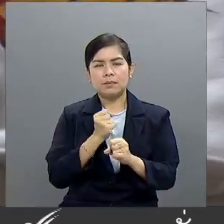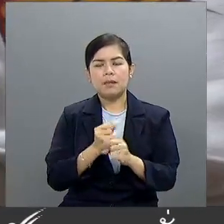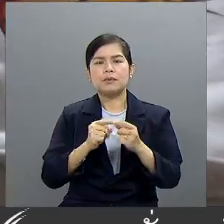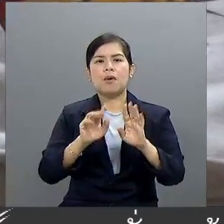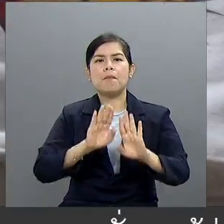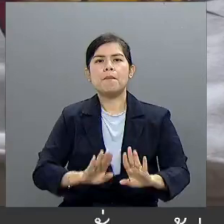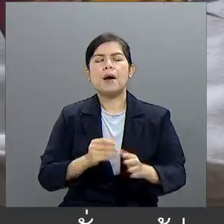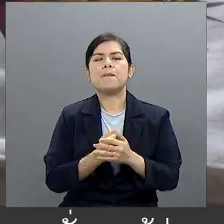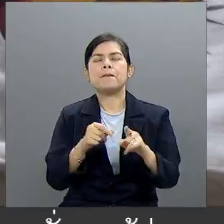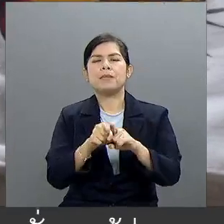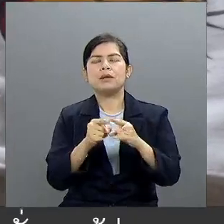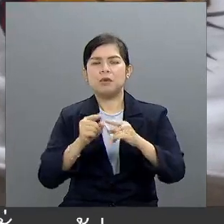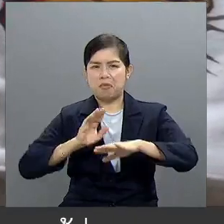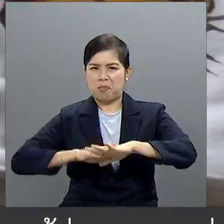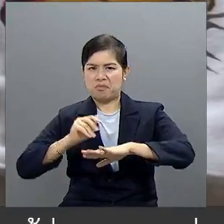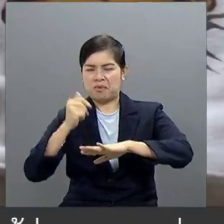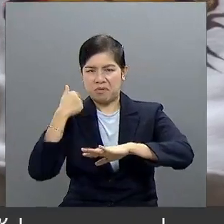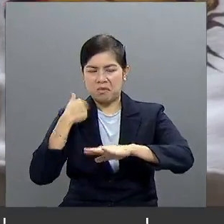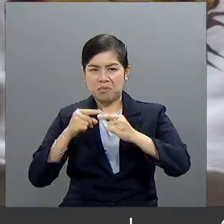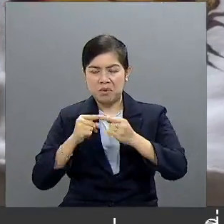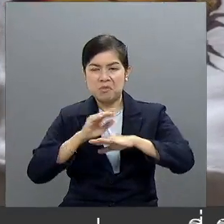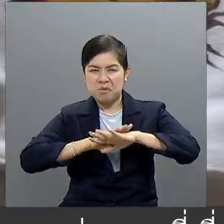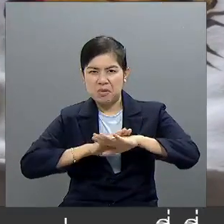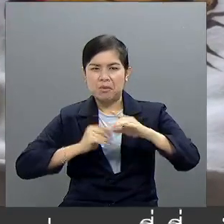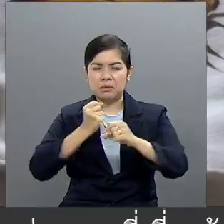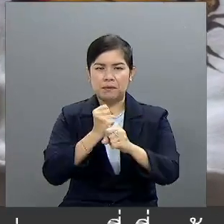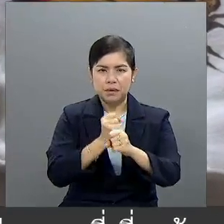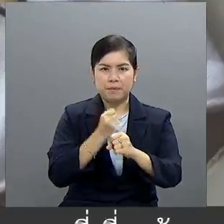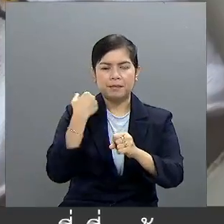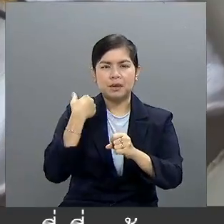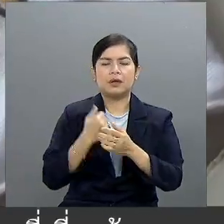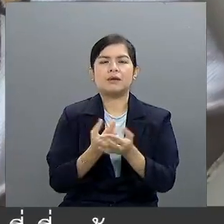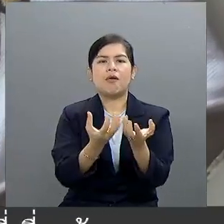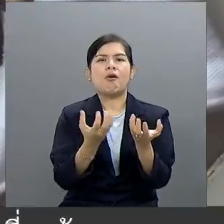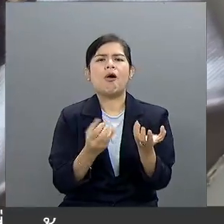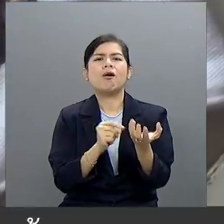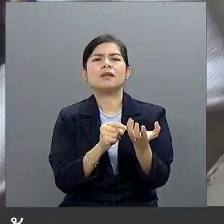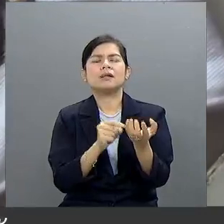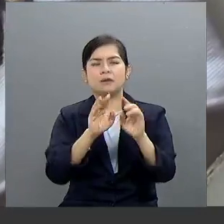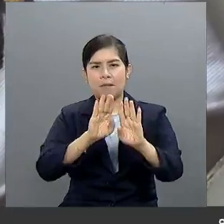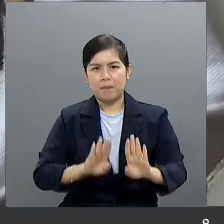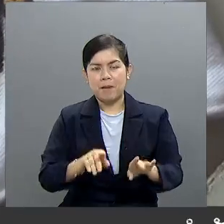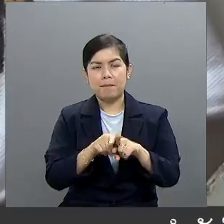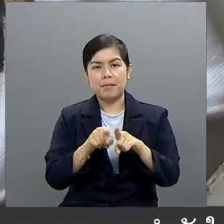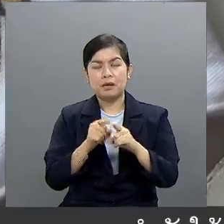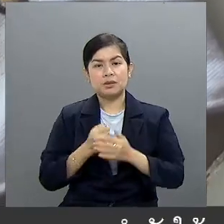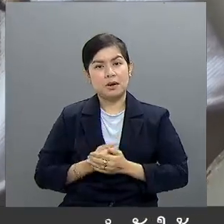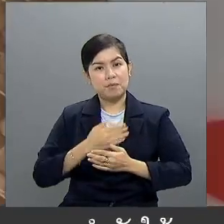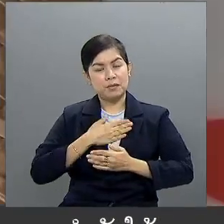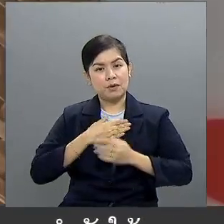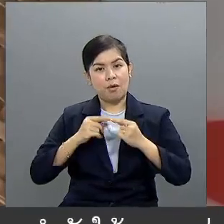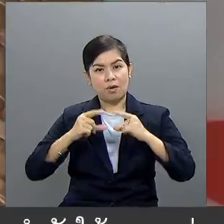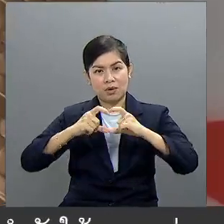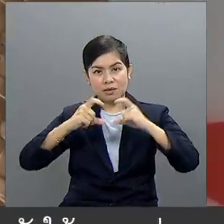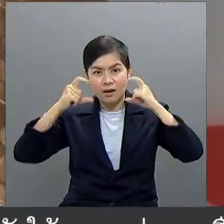เยอะมากนะแล้วก็ต้องบอกว่าพอมันเป็นของแบบนี้เนี่ยก็จะเป็นเอกลักษณ์ของเขาเรียกเจ้าของผู้ผลิตอ่ะน ะ ก็จะไม่ซ้ำใ